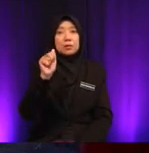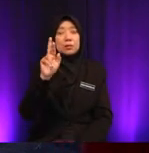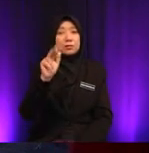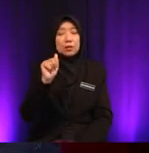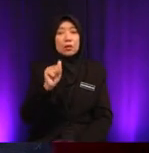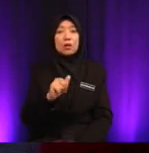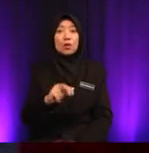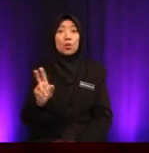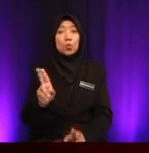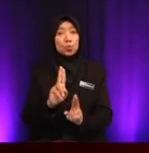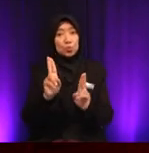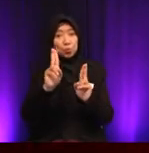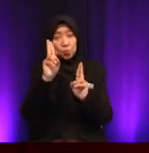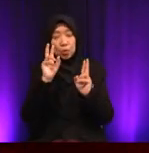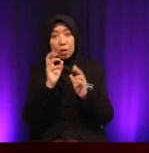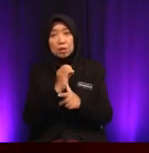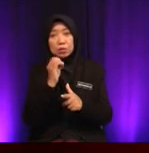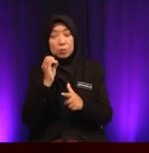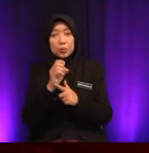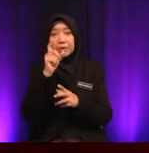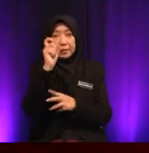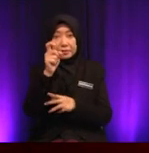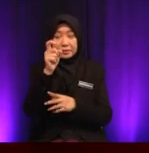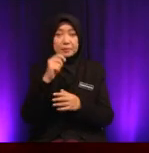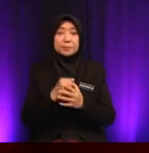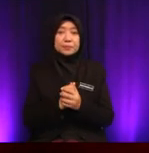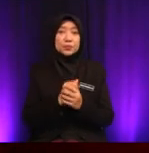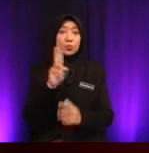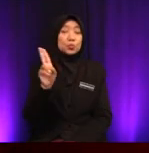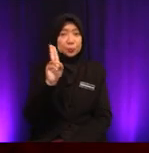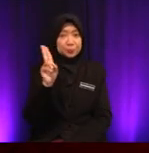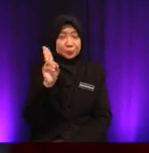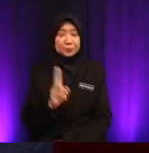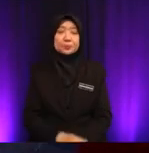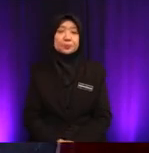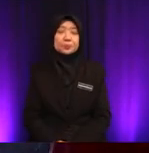nih kita akan ponsel dekat nih Apa nih Apa nih